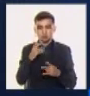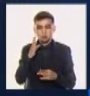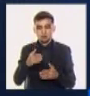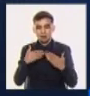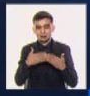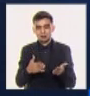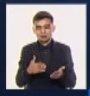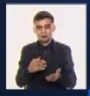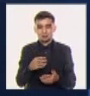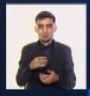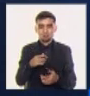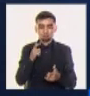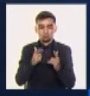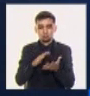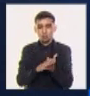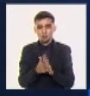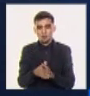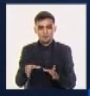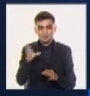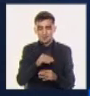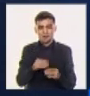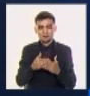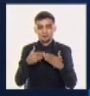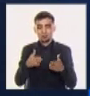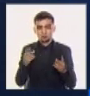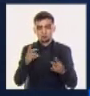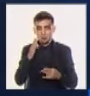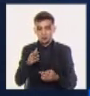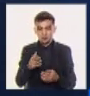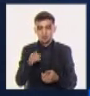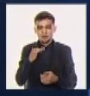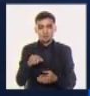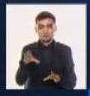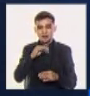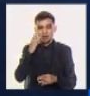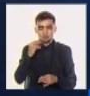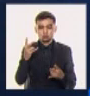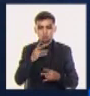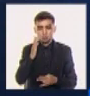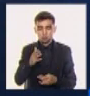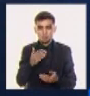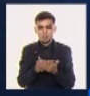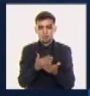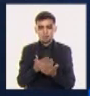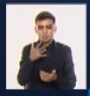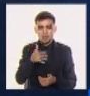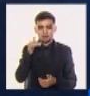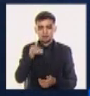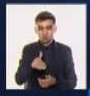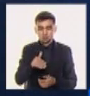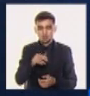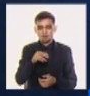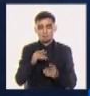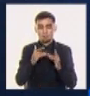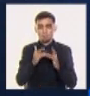открыть реальные договора все. Все у нас в Алмате должно быть как минимум 5000